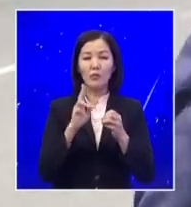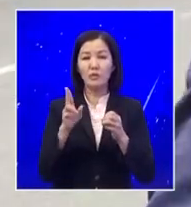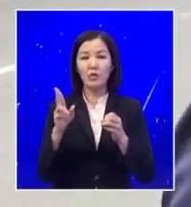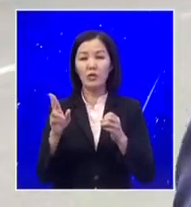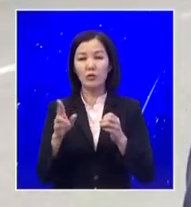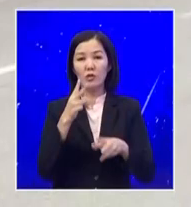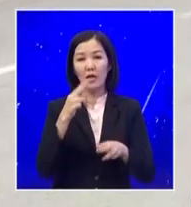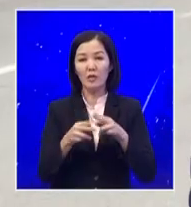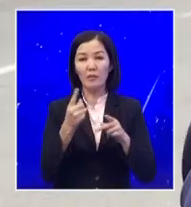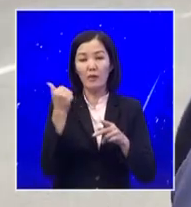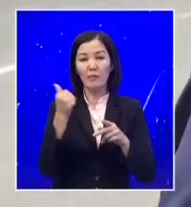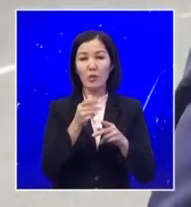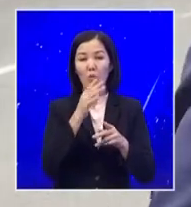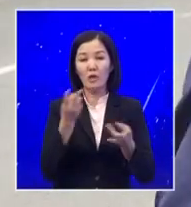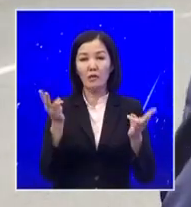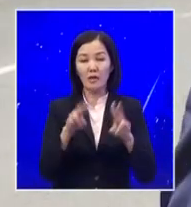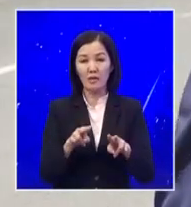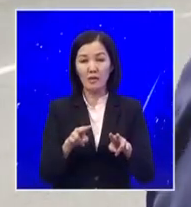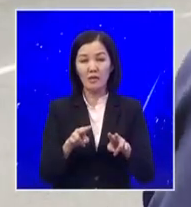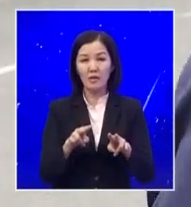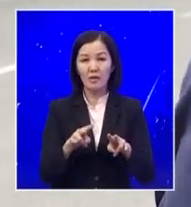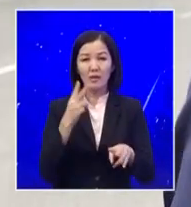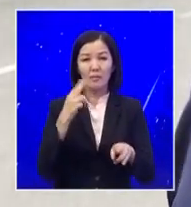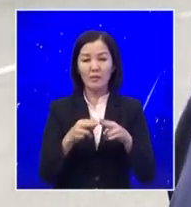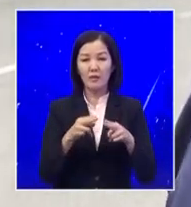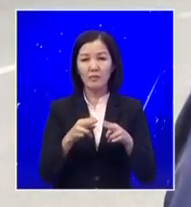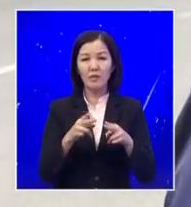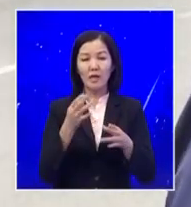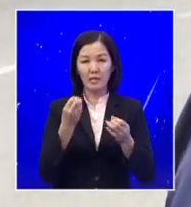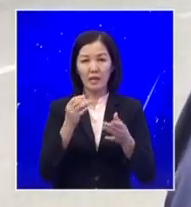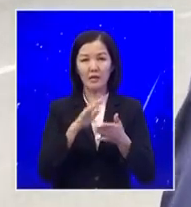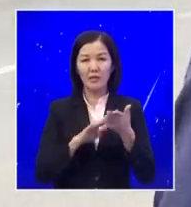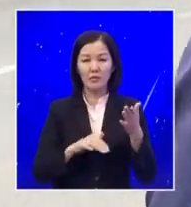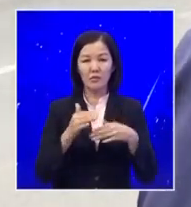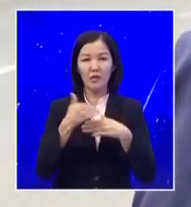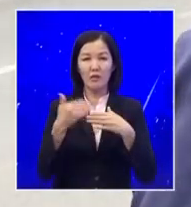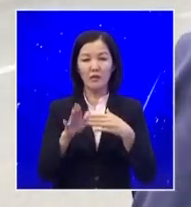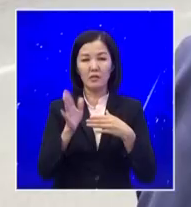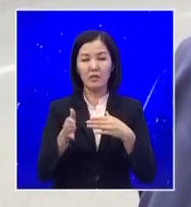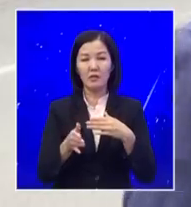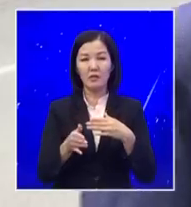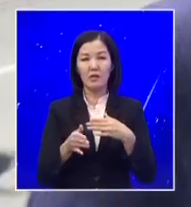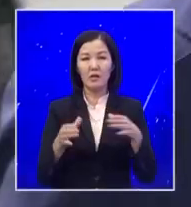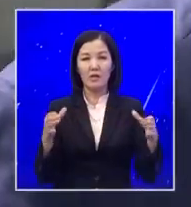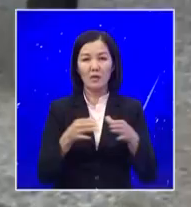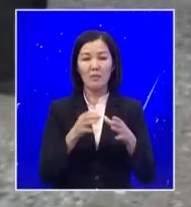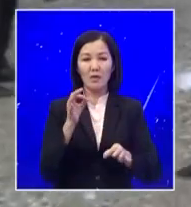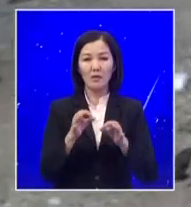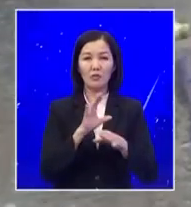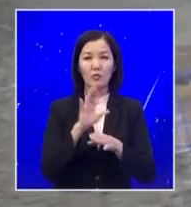еді, міне бір апта уақыт қалды, бір аптаның ішінде мыналар бітіретін әлі ойлары жоқ. Сондықтан бұл компанияда сотқа